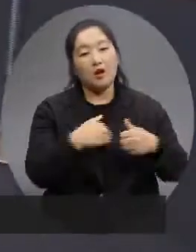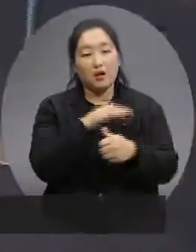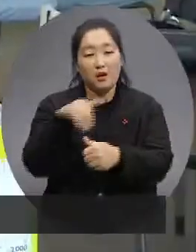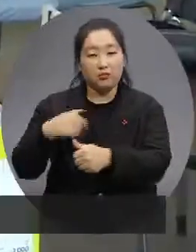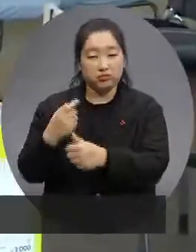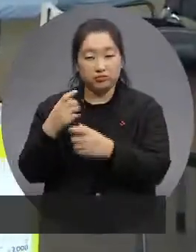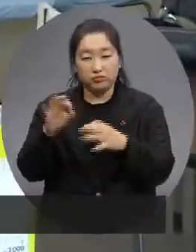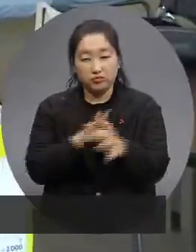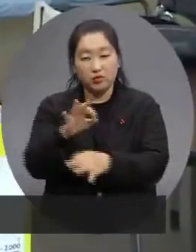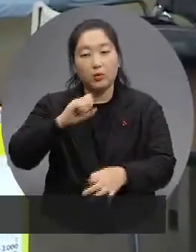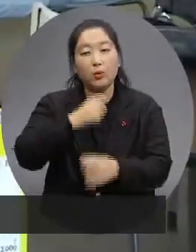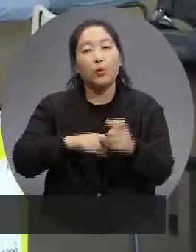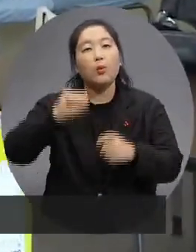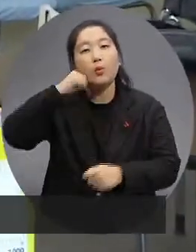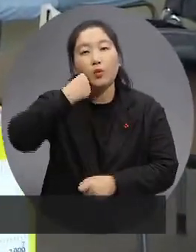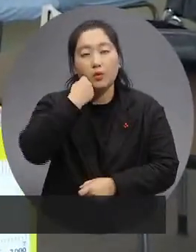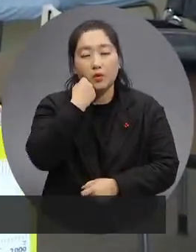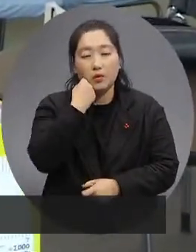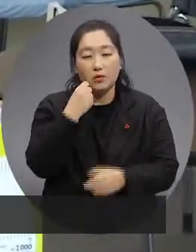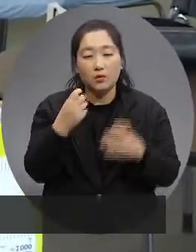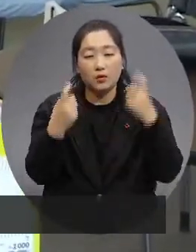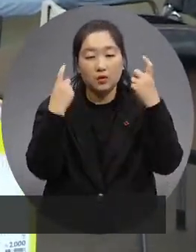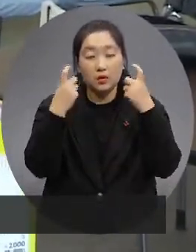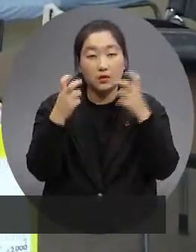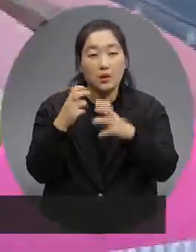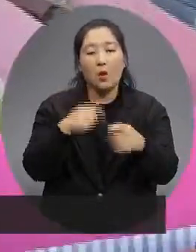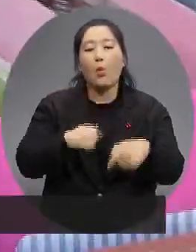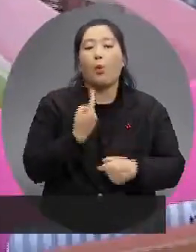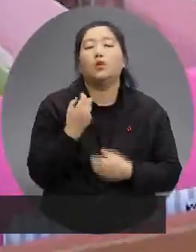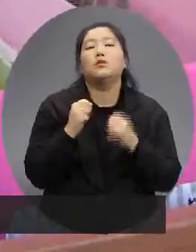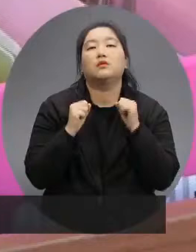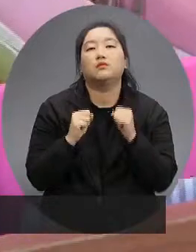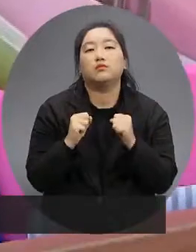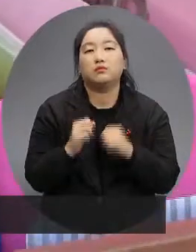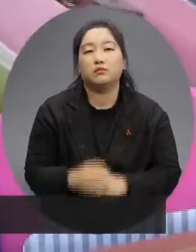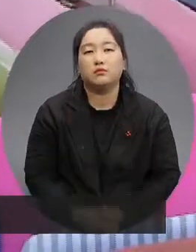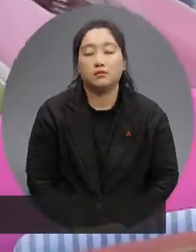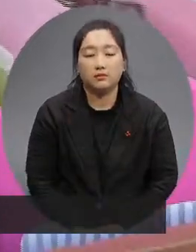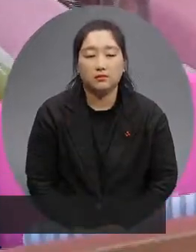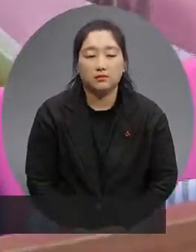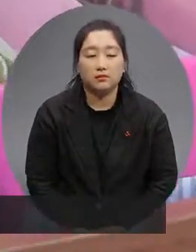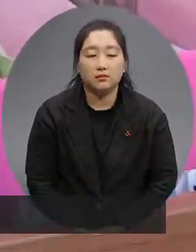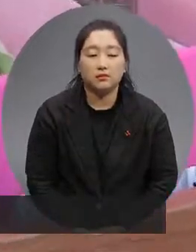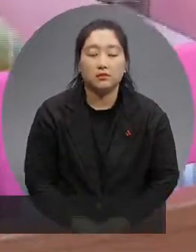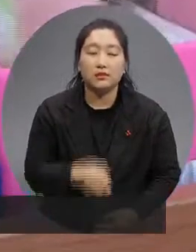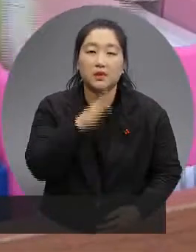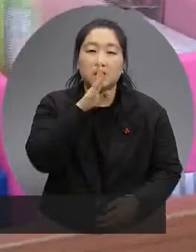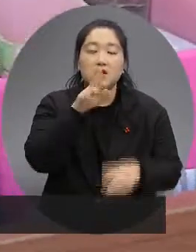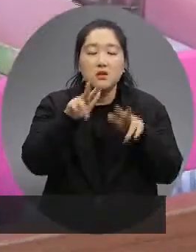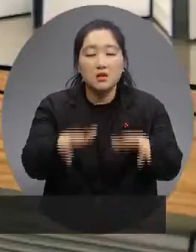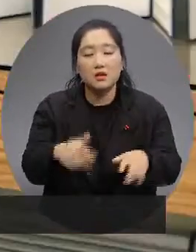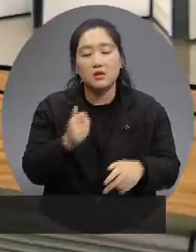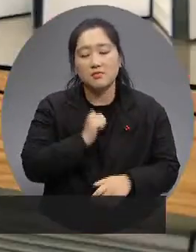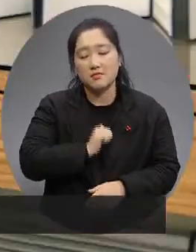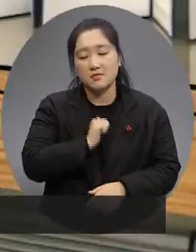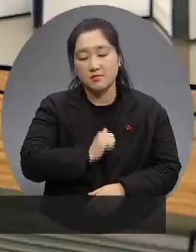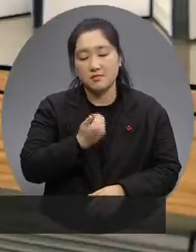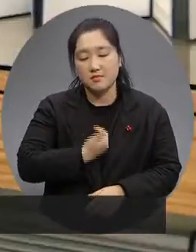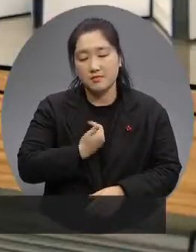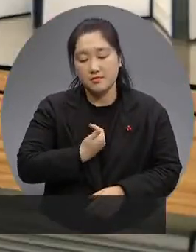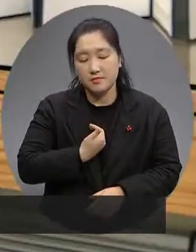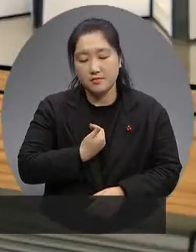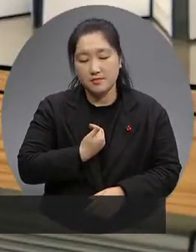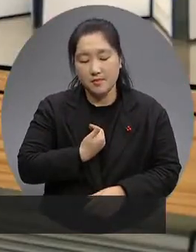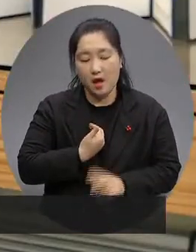나빠졌습니다. 여행사에는 여전히 이 대표 혼자 남아 있습니다. 사실 지금까지 힘들게